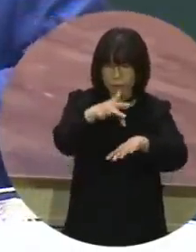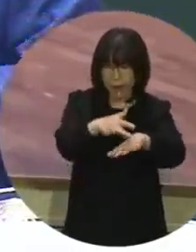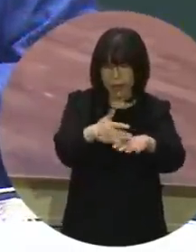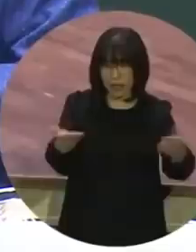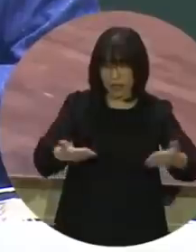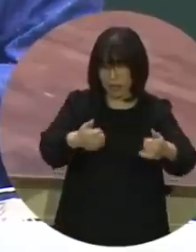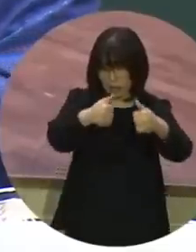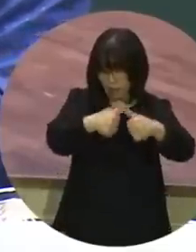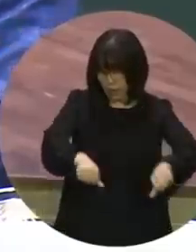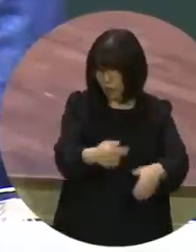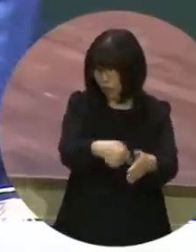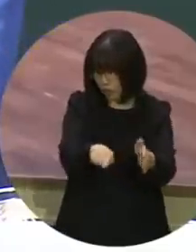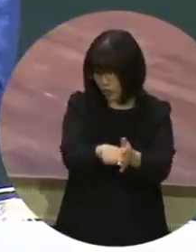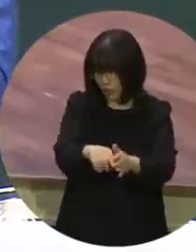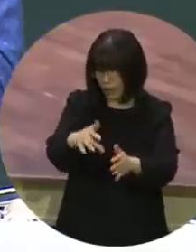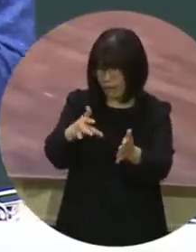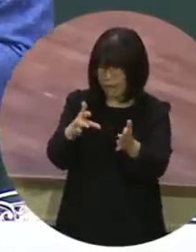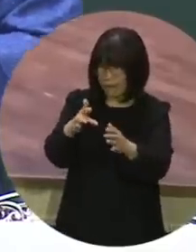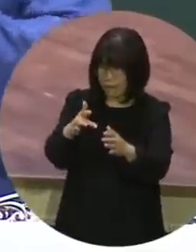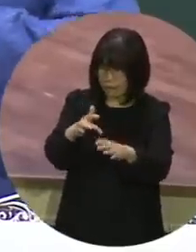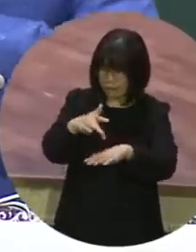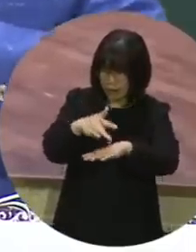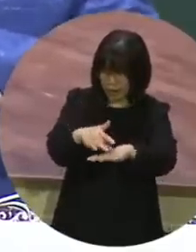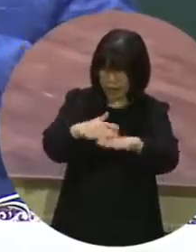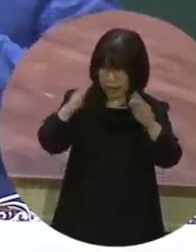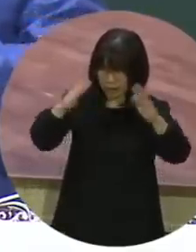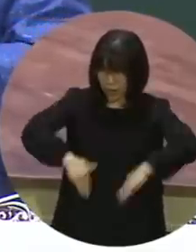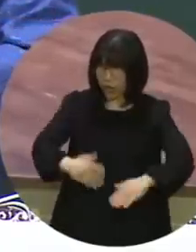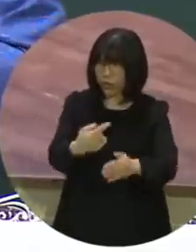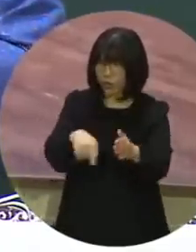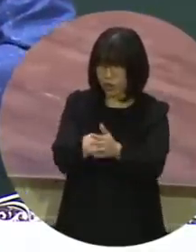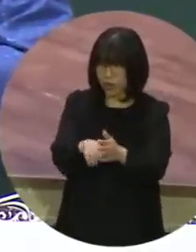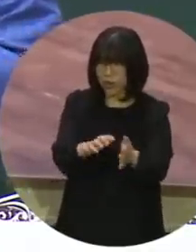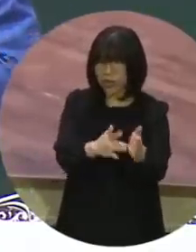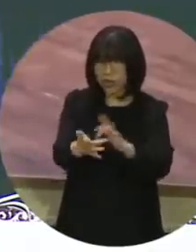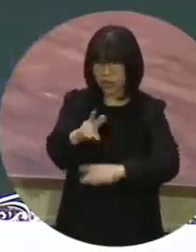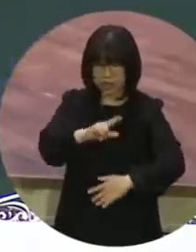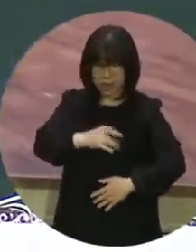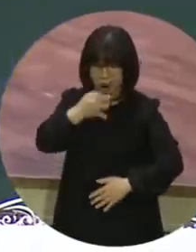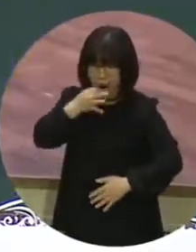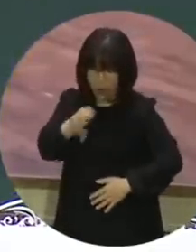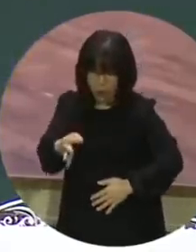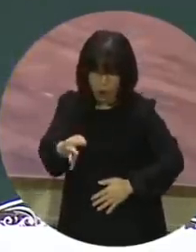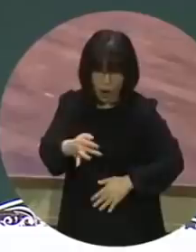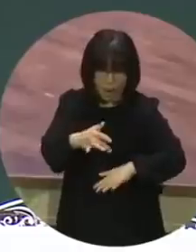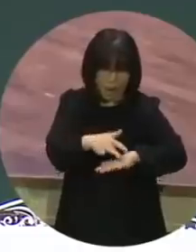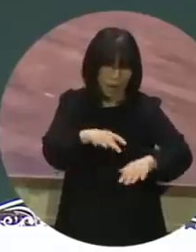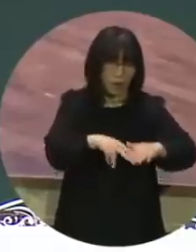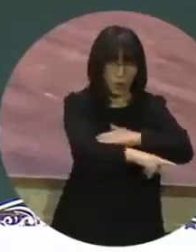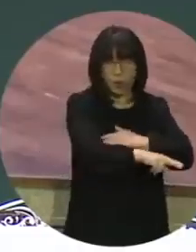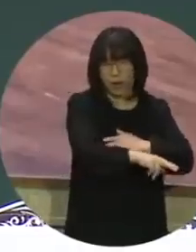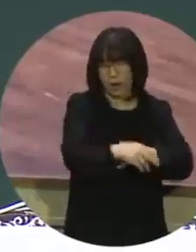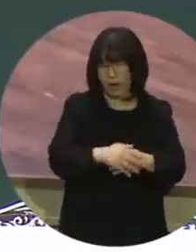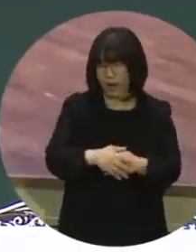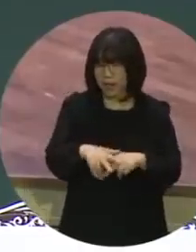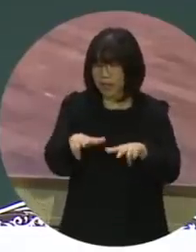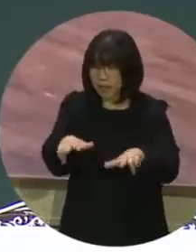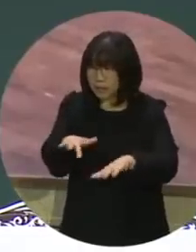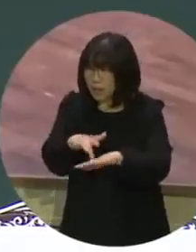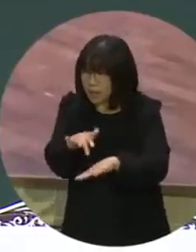아들이 왜 왔습니까? 마귀를 멸하러. 그래서요, 예수 이름만 부르면 마귀가 도망가게 되었어요. 마귀 역 있어요